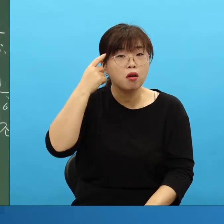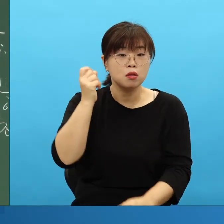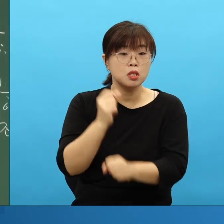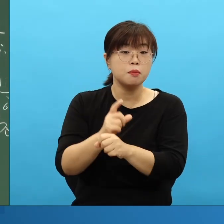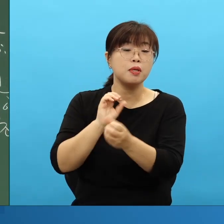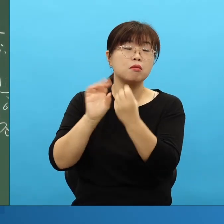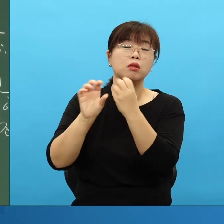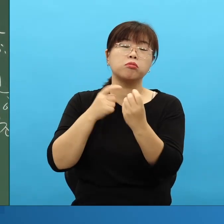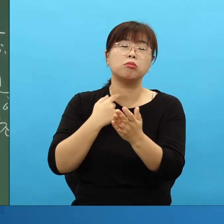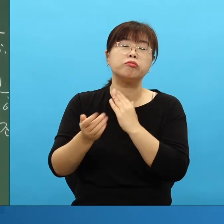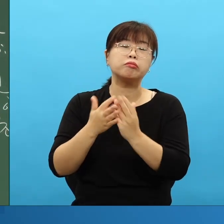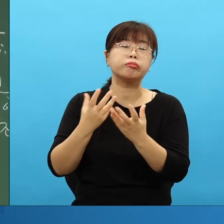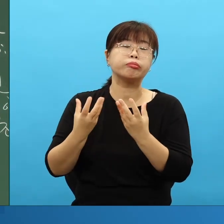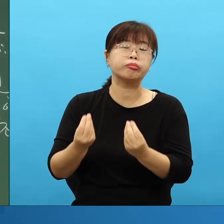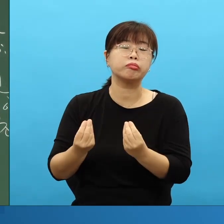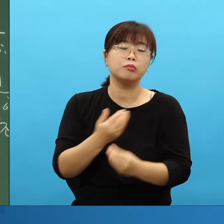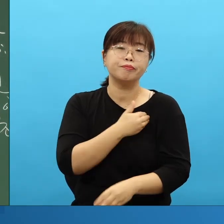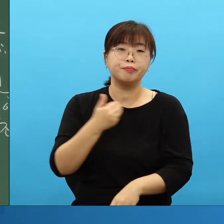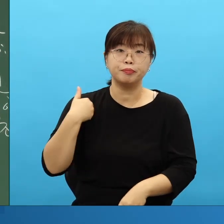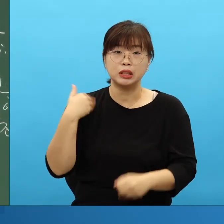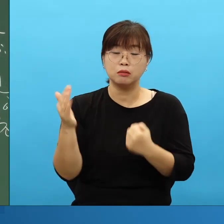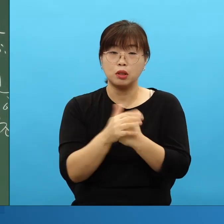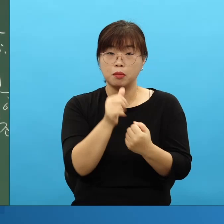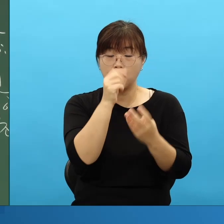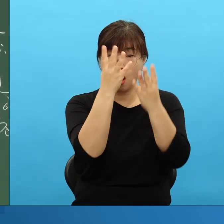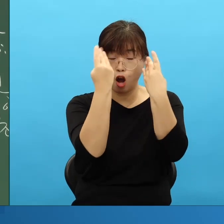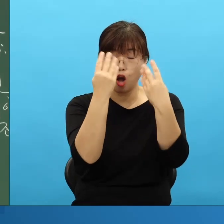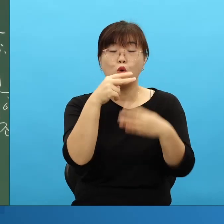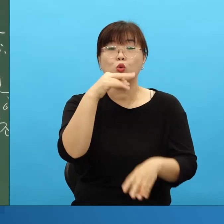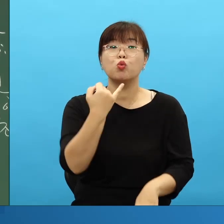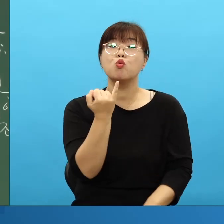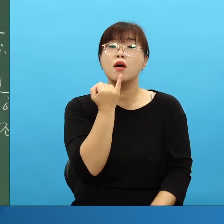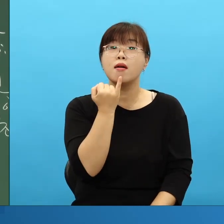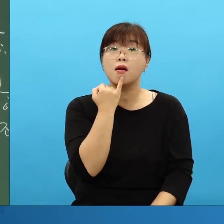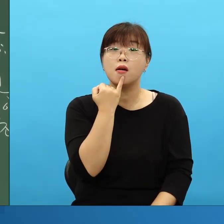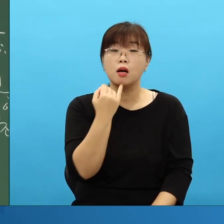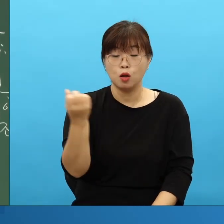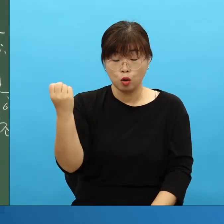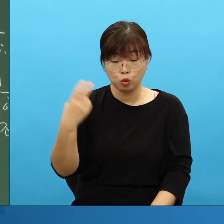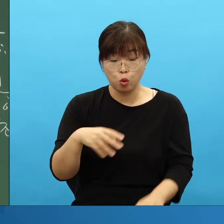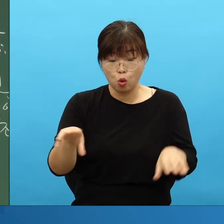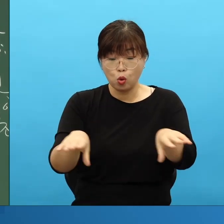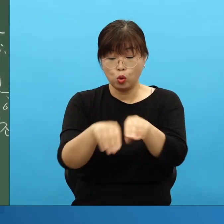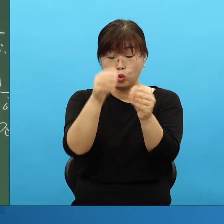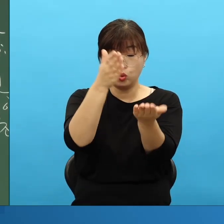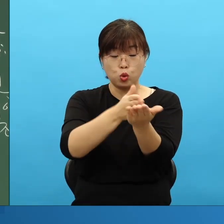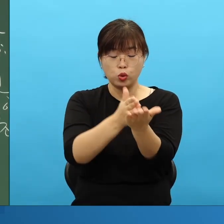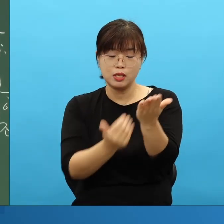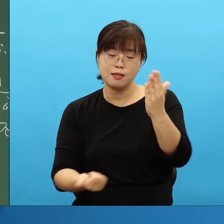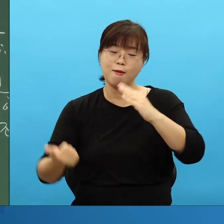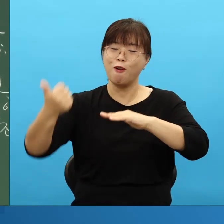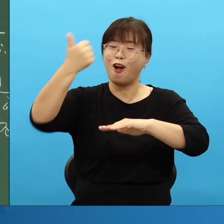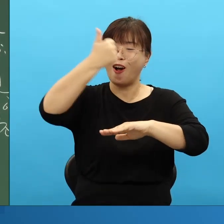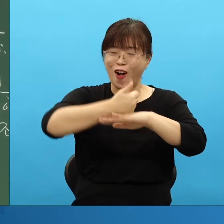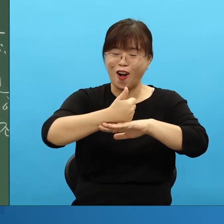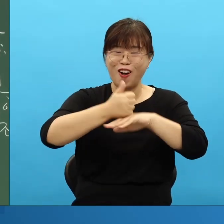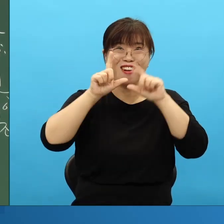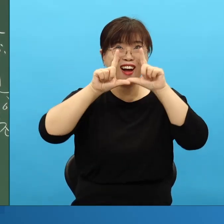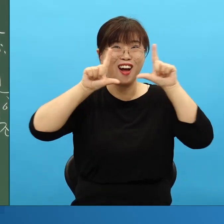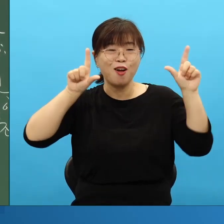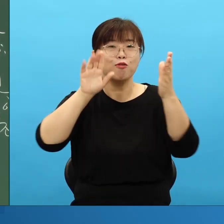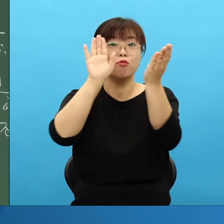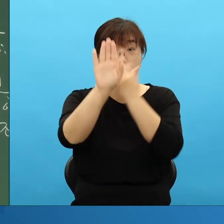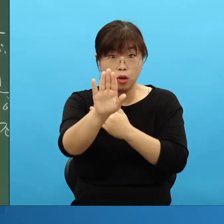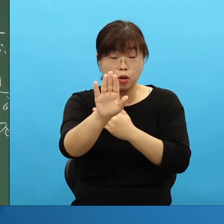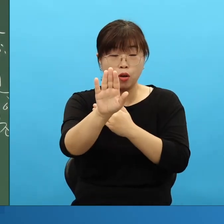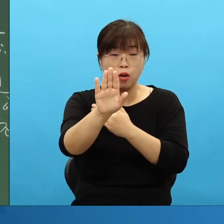것은 총리가 됐는데도 이 축복을 그대로 누리고 있어요. What's even more astonishing is the fact that he rose to the position of being the governor of the